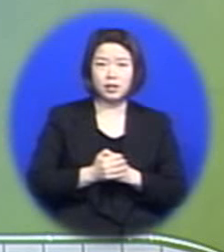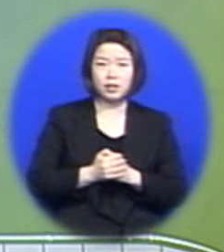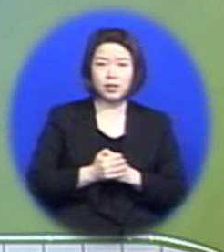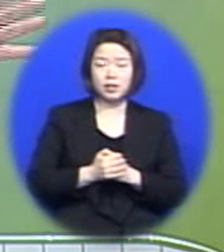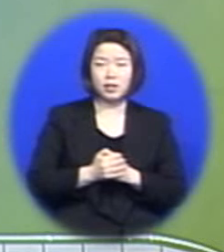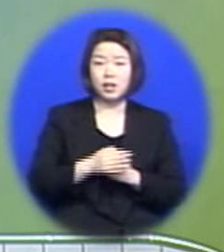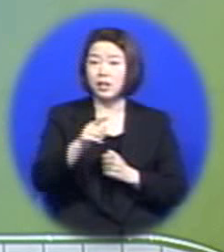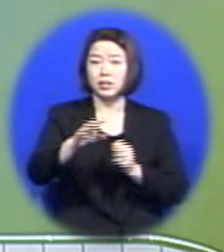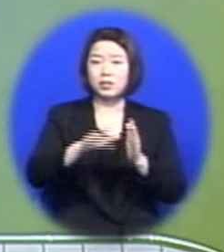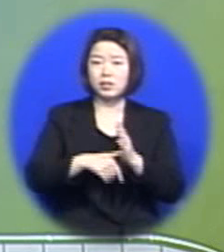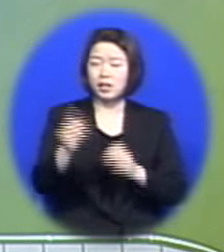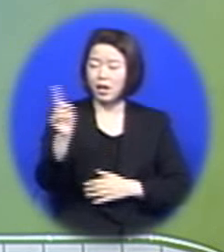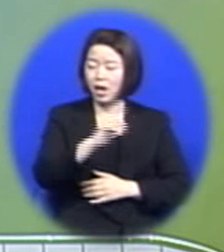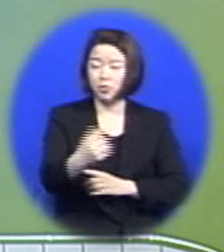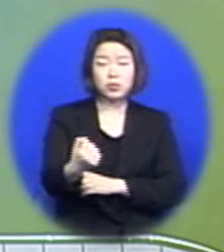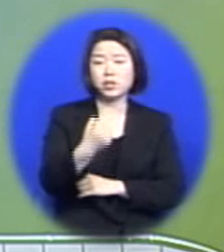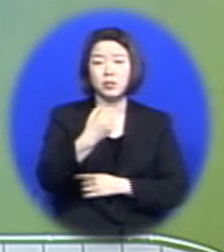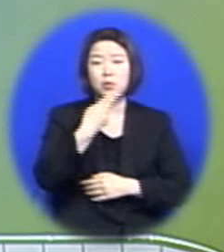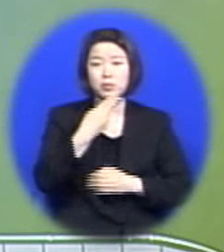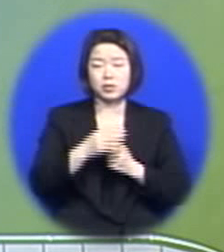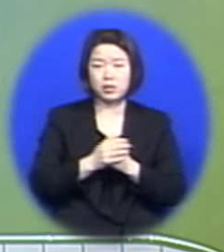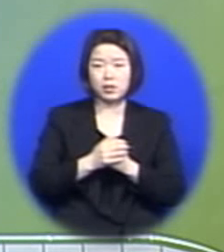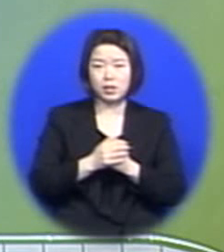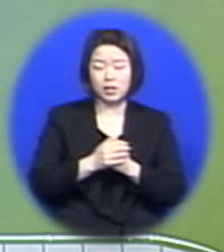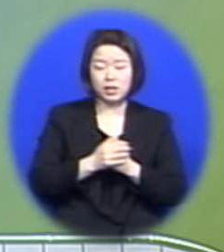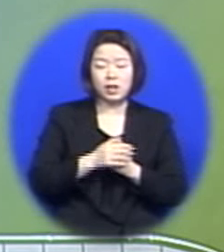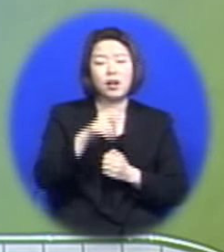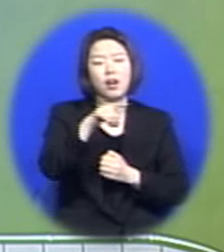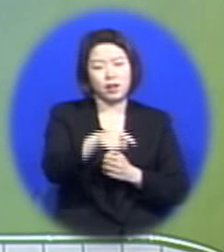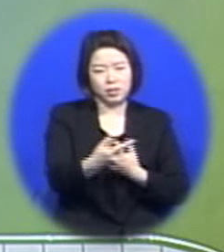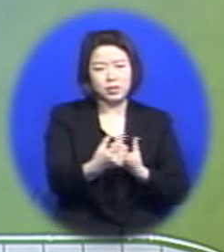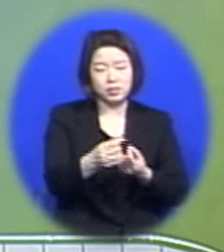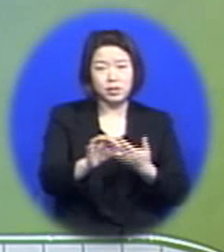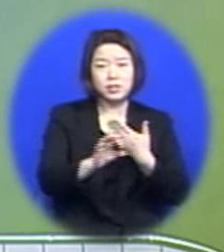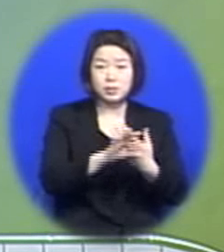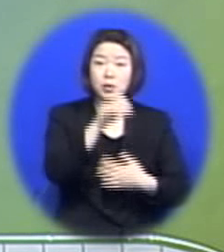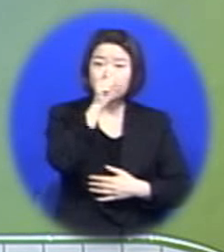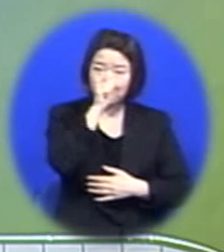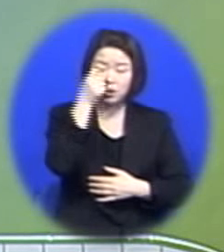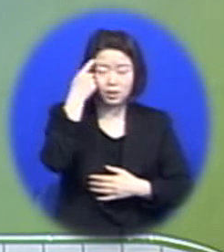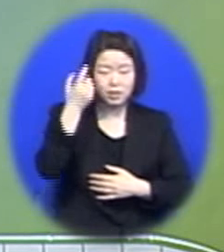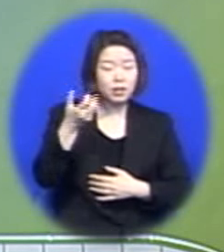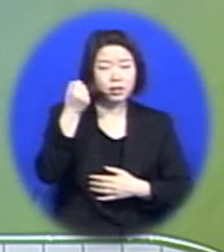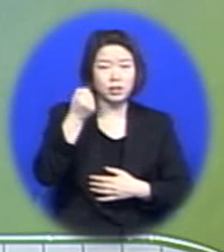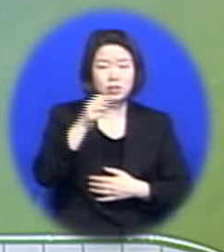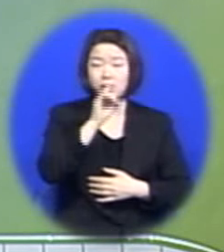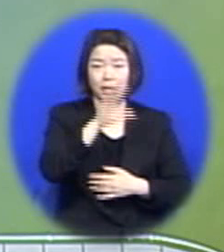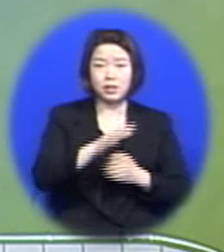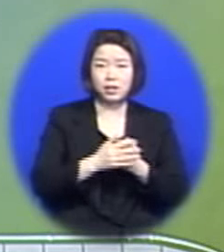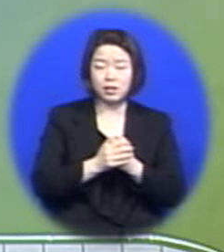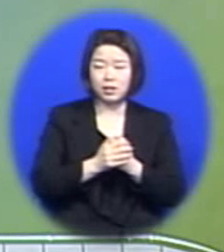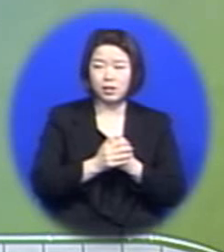그럴 때는 아무런 힘이 없었어요. 그랬으면 좋겠다. 그런데 된다!